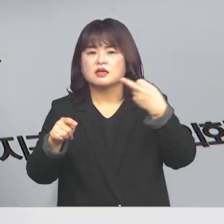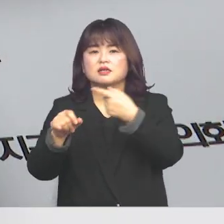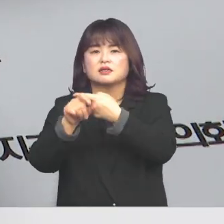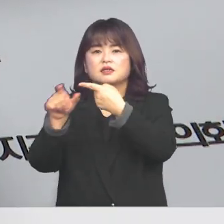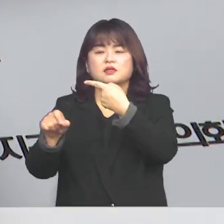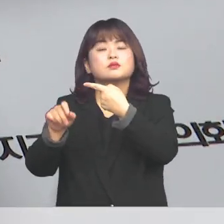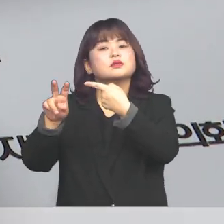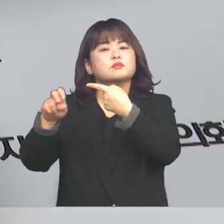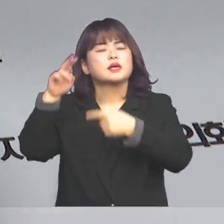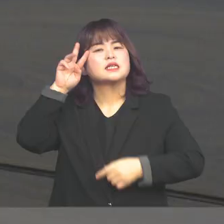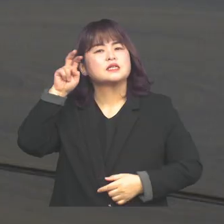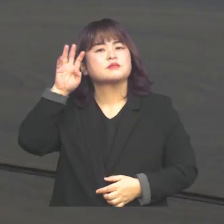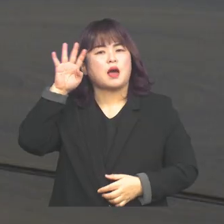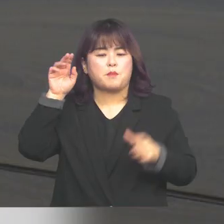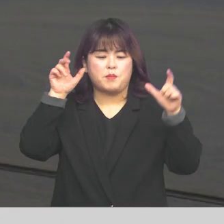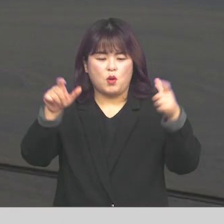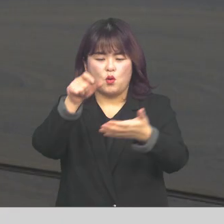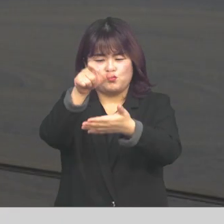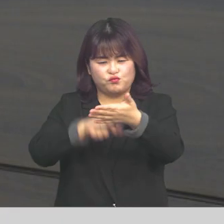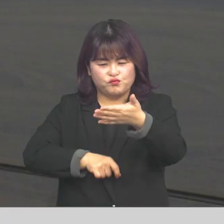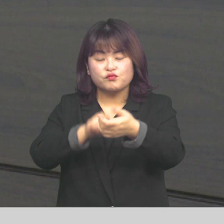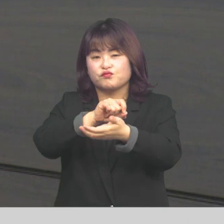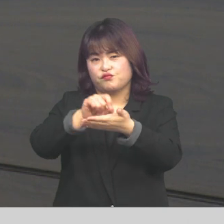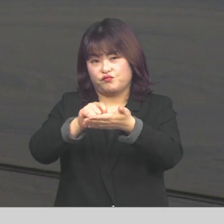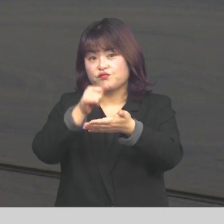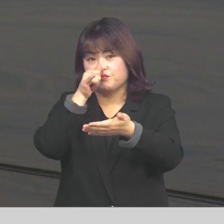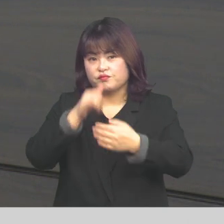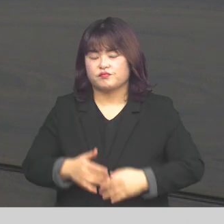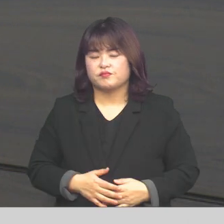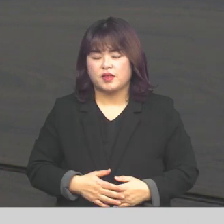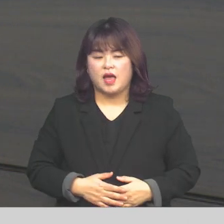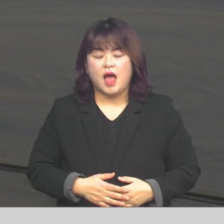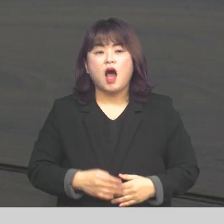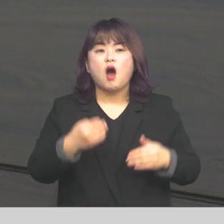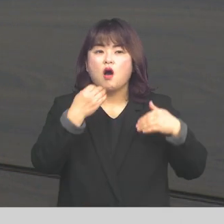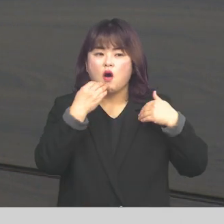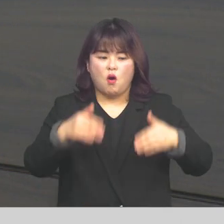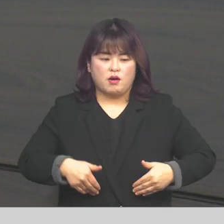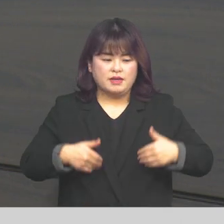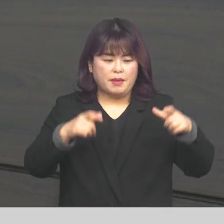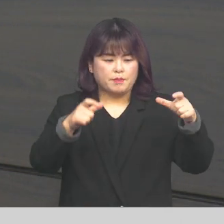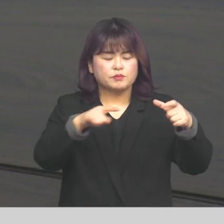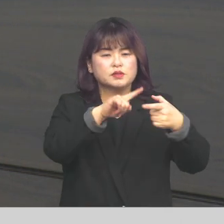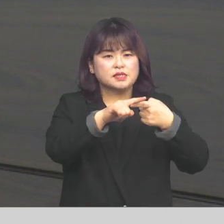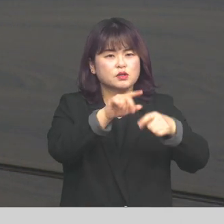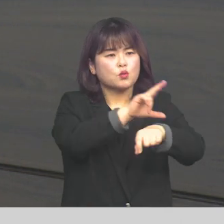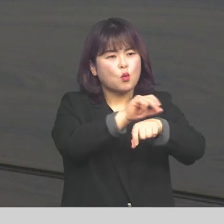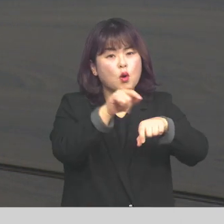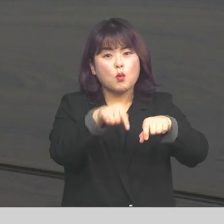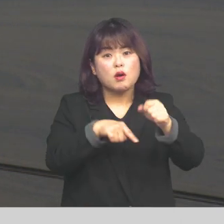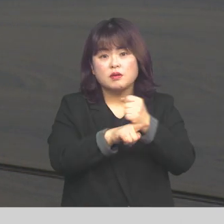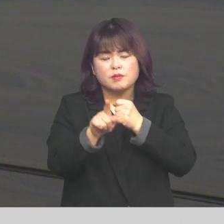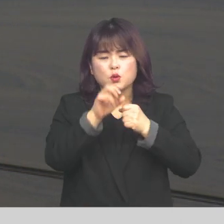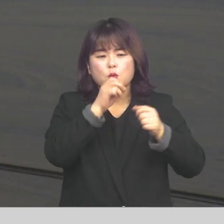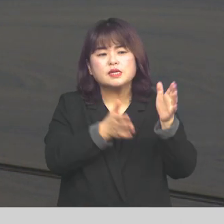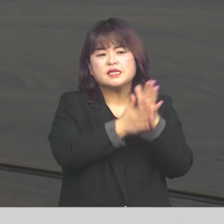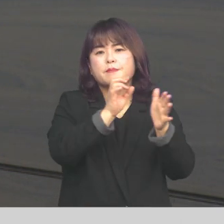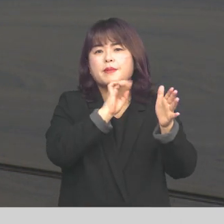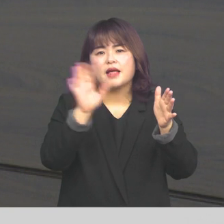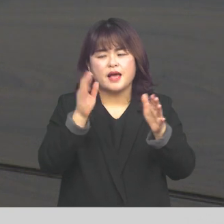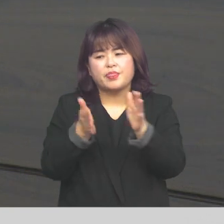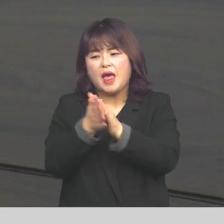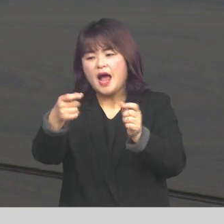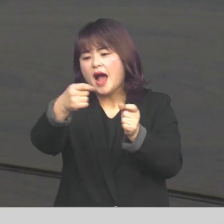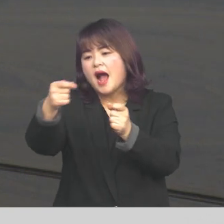23일간 서명운동을 벌였습니다. 사실 요 경기 남부 광역철도가 저희 용인 시민만 아닌 또 다른 3개